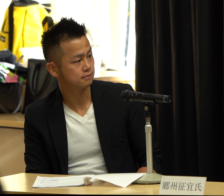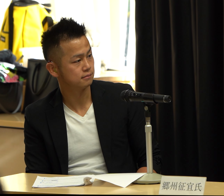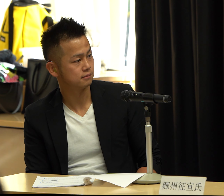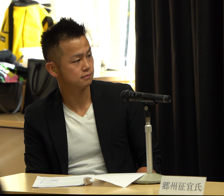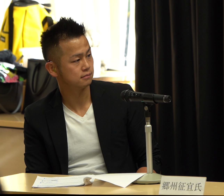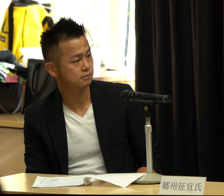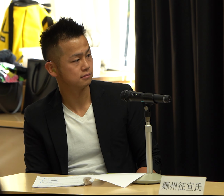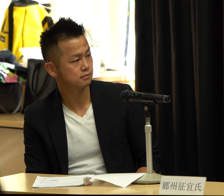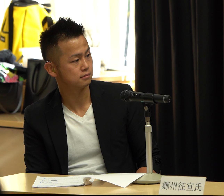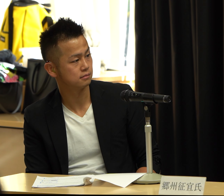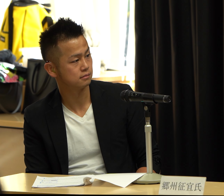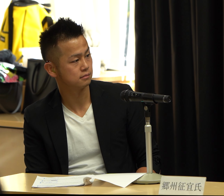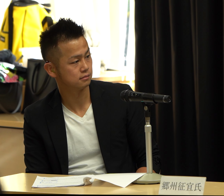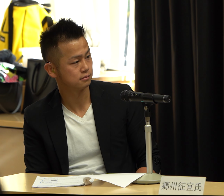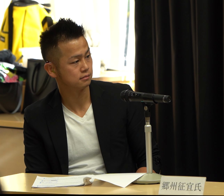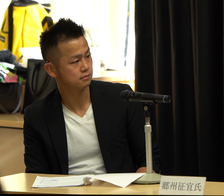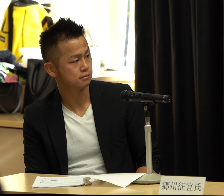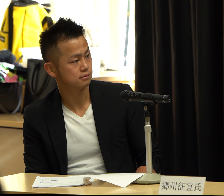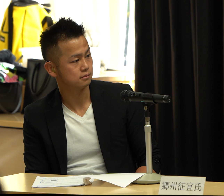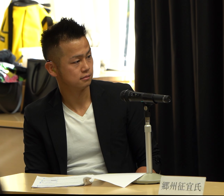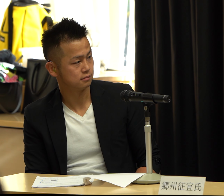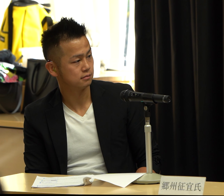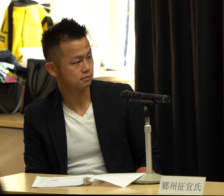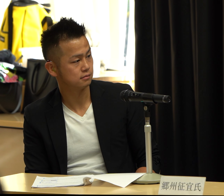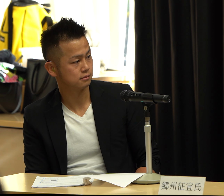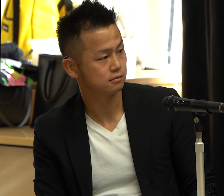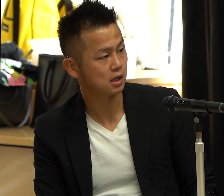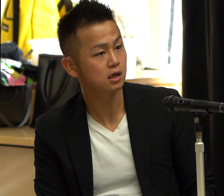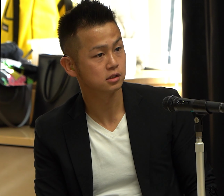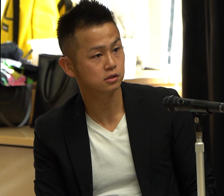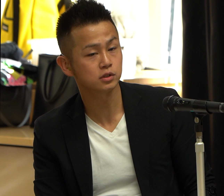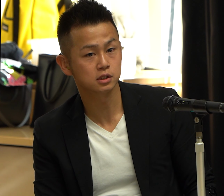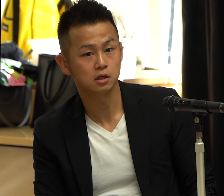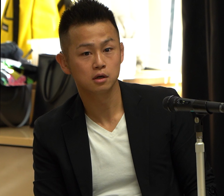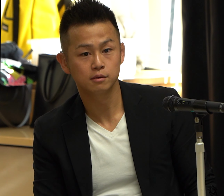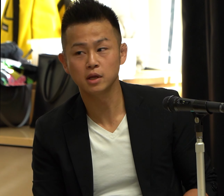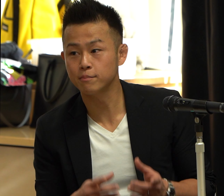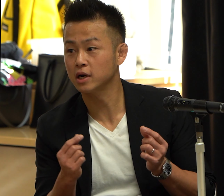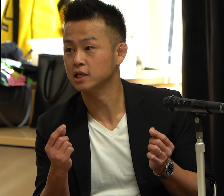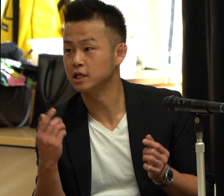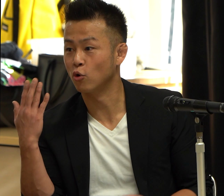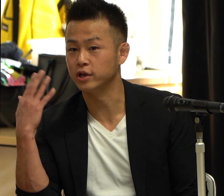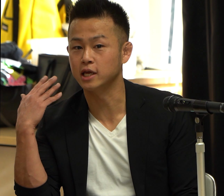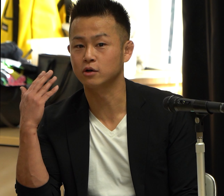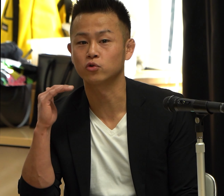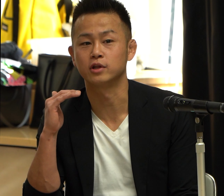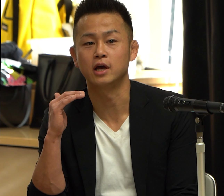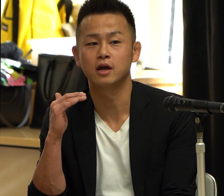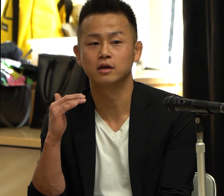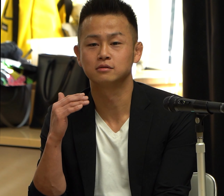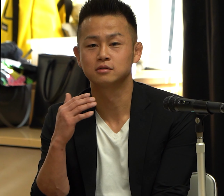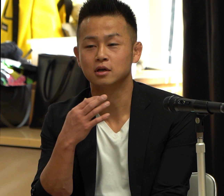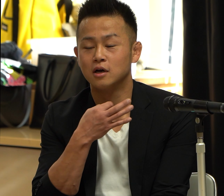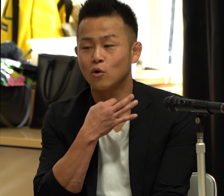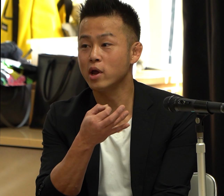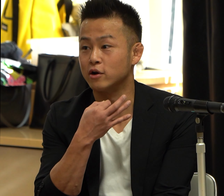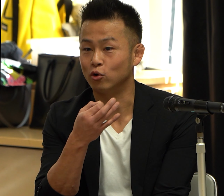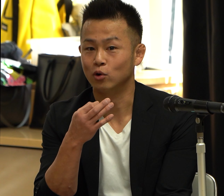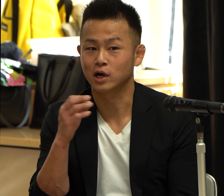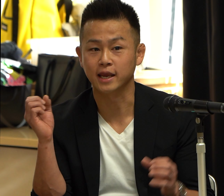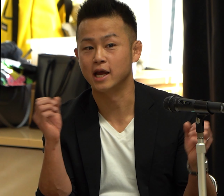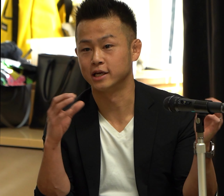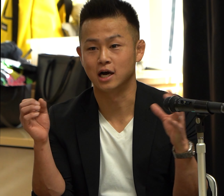かこう工夫されたことだったり、あれば、 やっぱり聞こえないことで